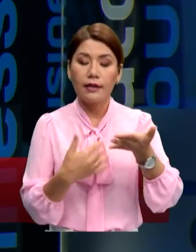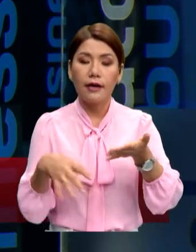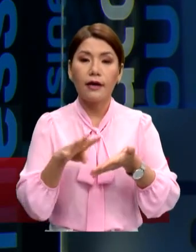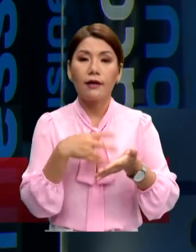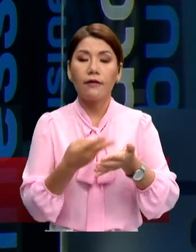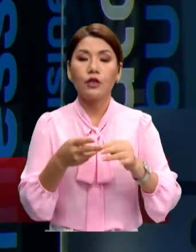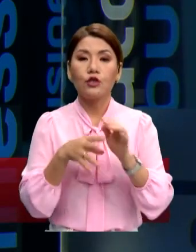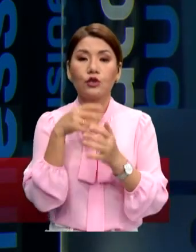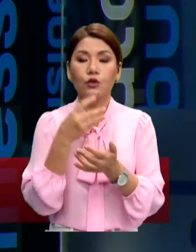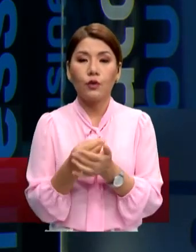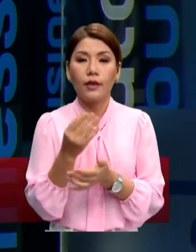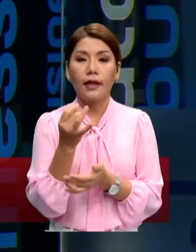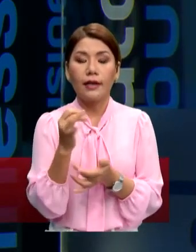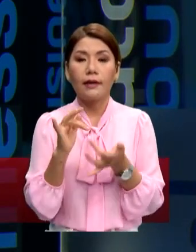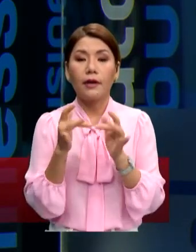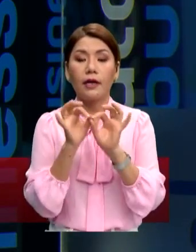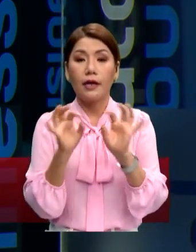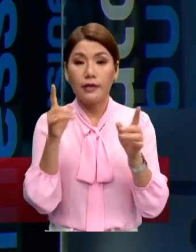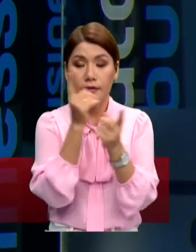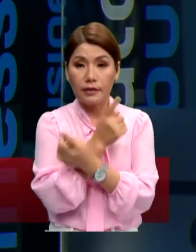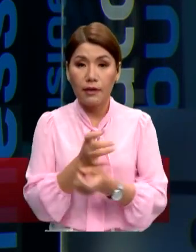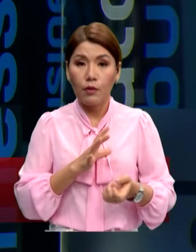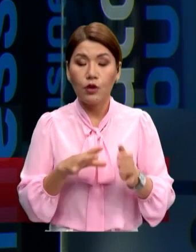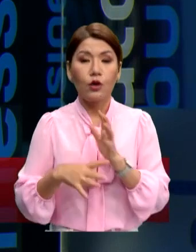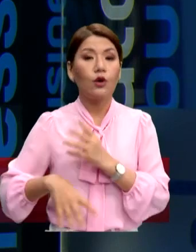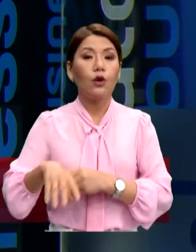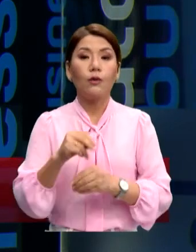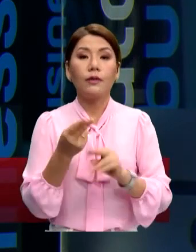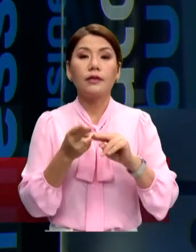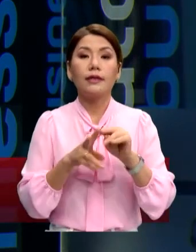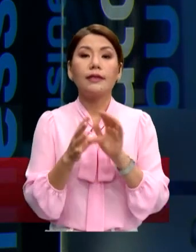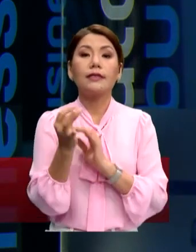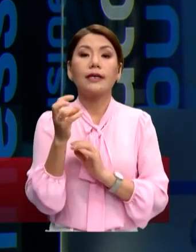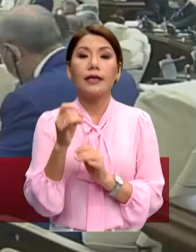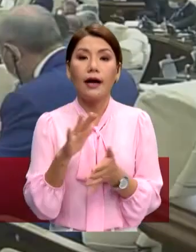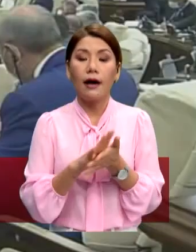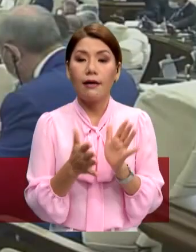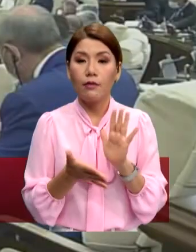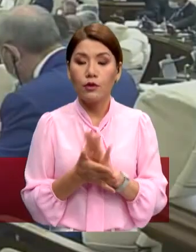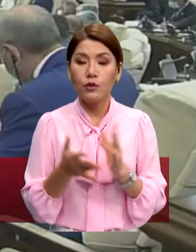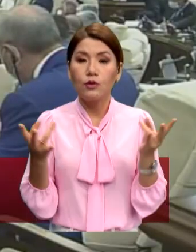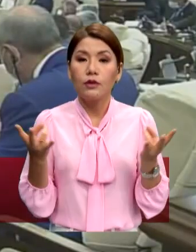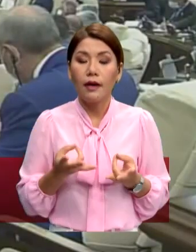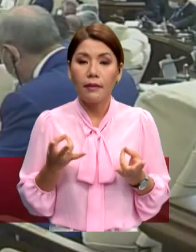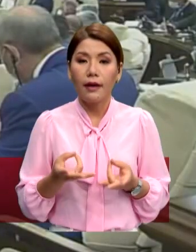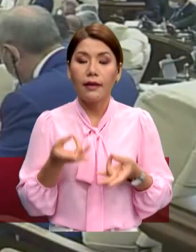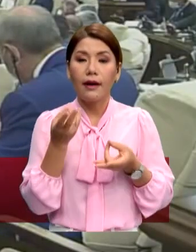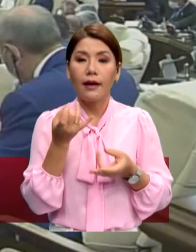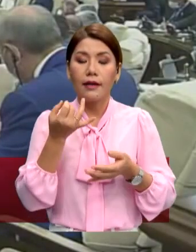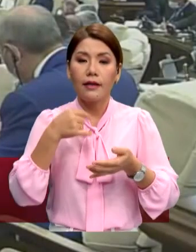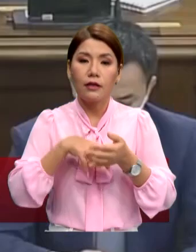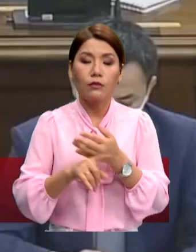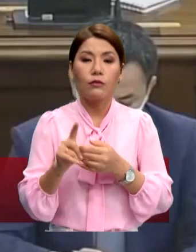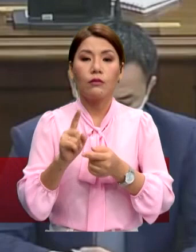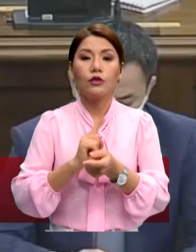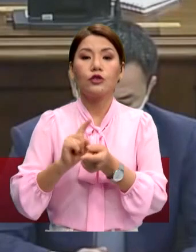этом он написал в своем телеграм-канале. Запуск всего избирательного цикла, по его словам, обусловлен необходимостью кардинальной